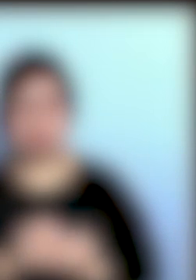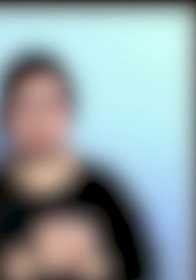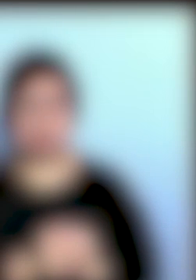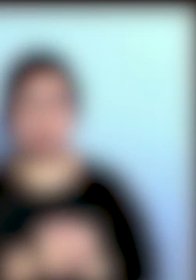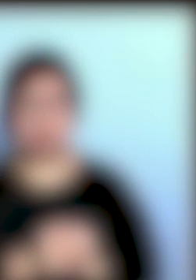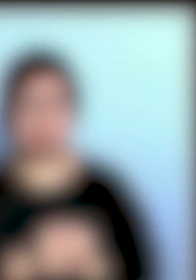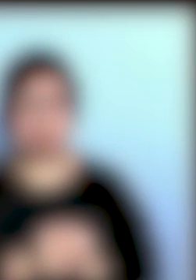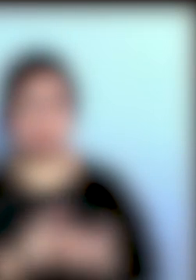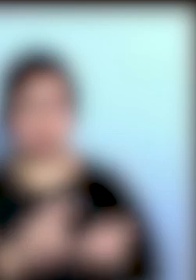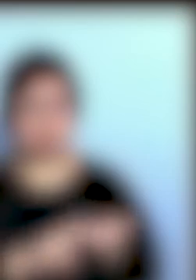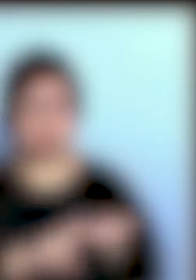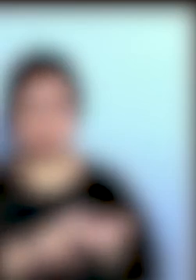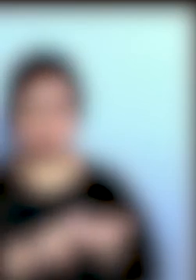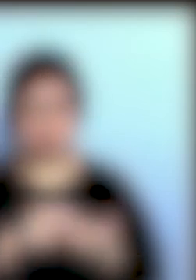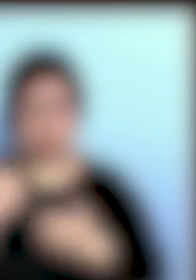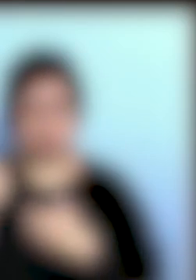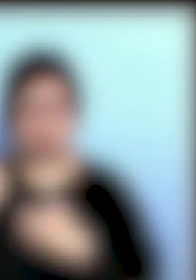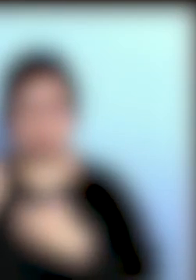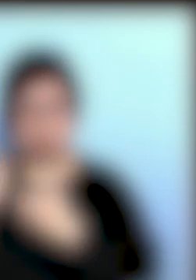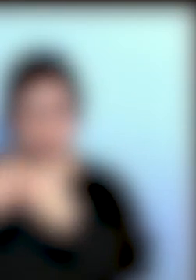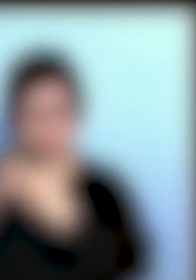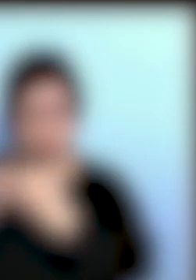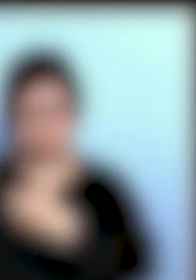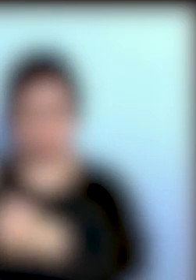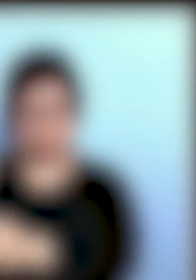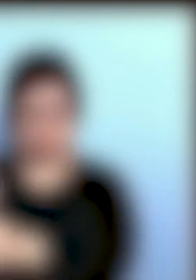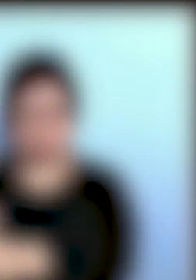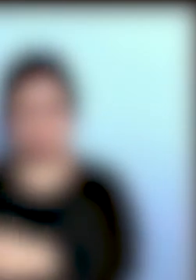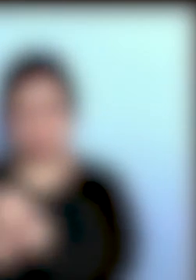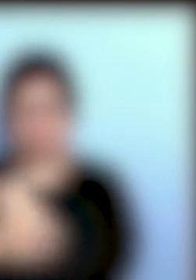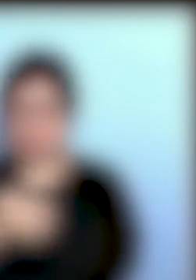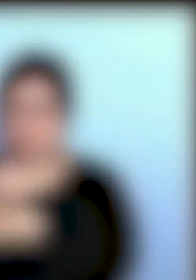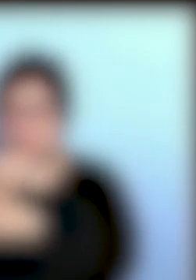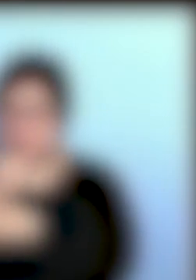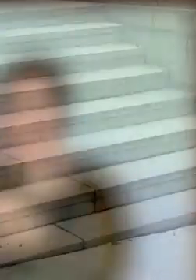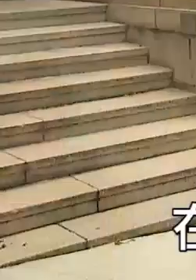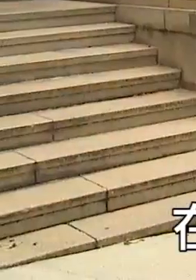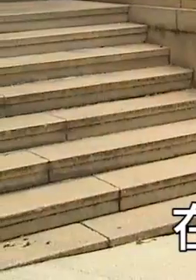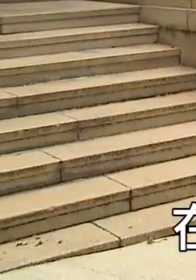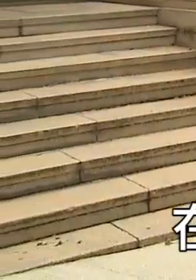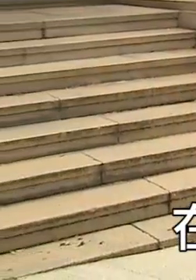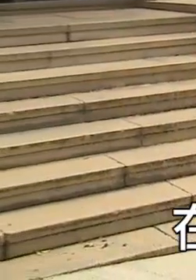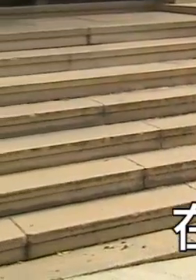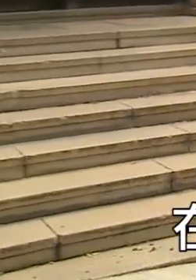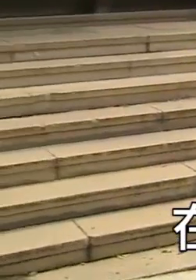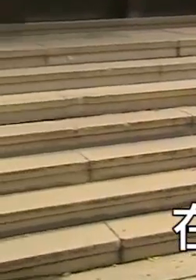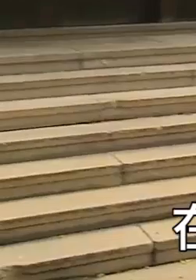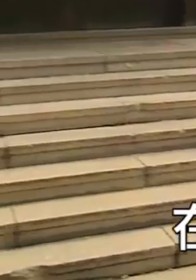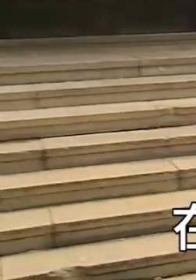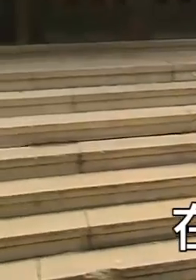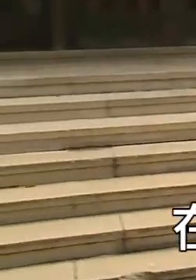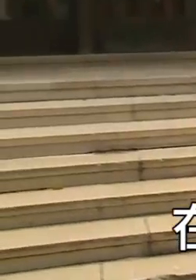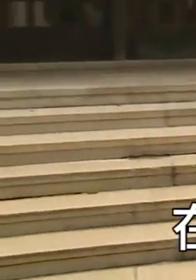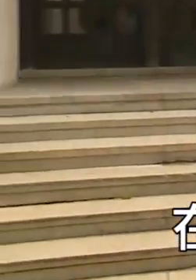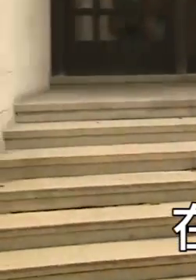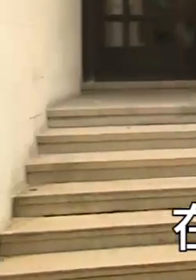案件外判寻求法律意见并非律政司的惯常做法。在过去三年，律